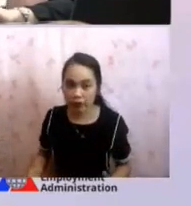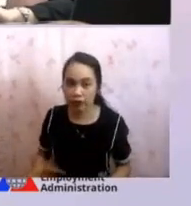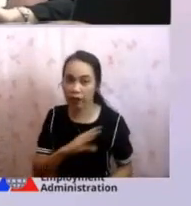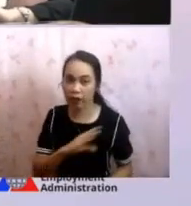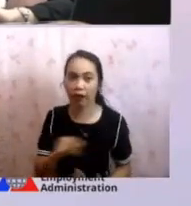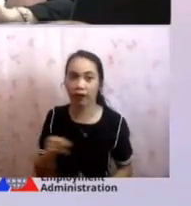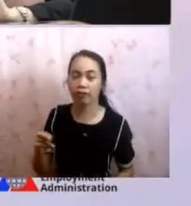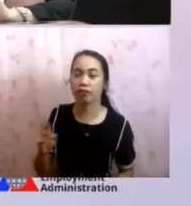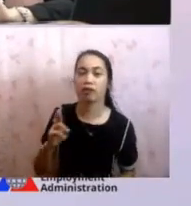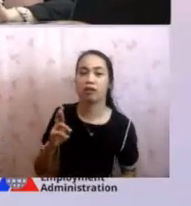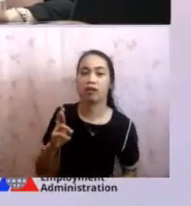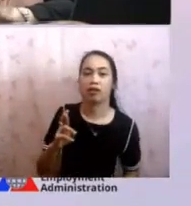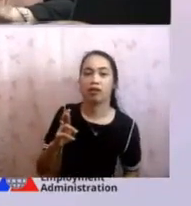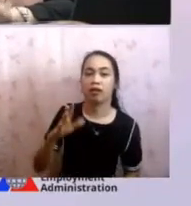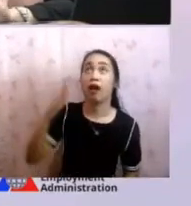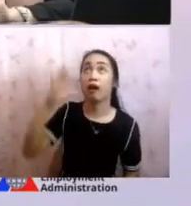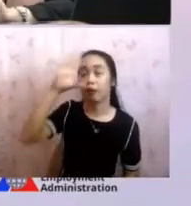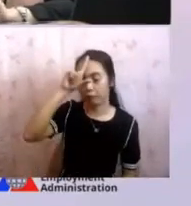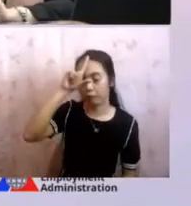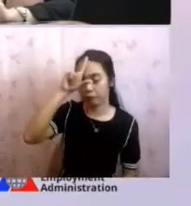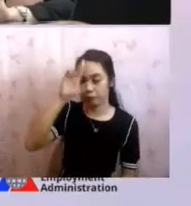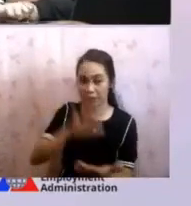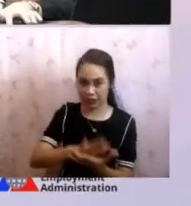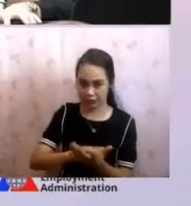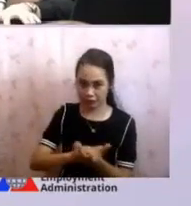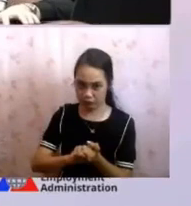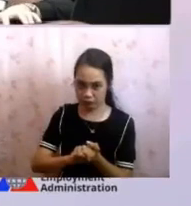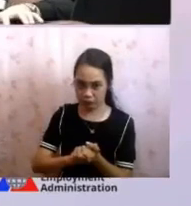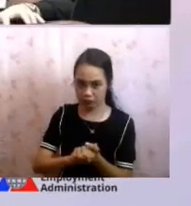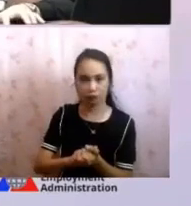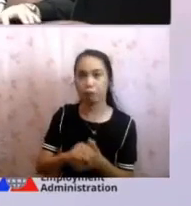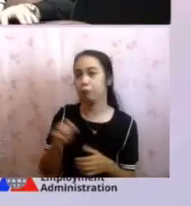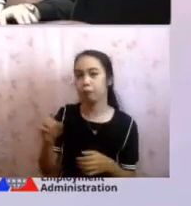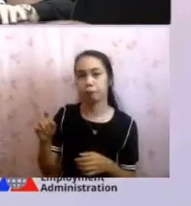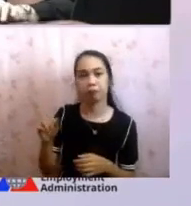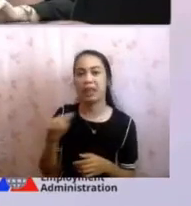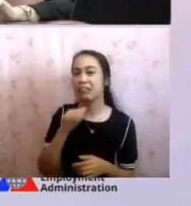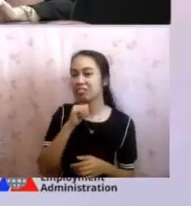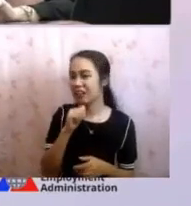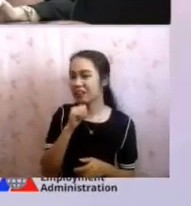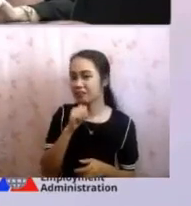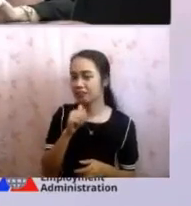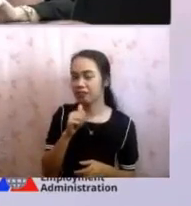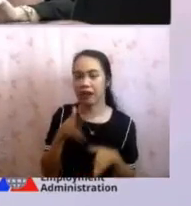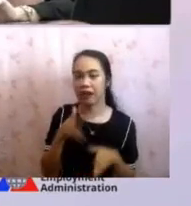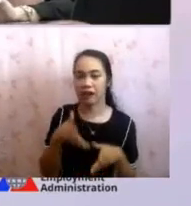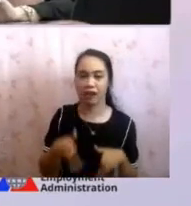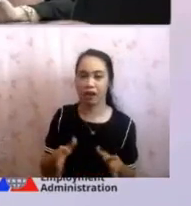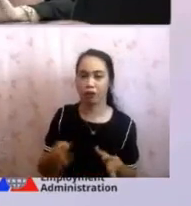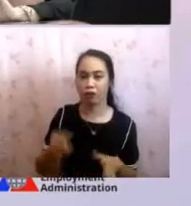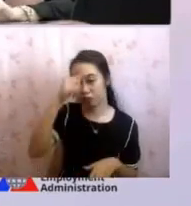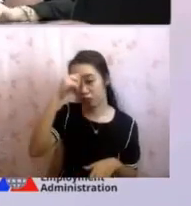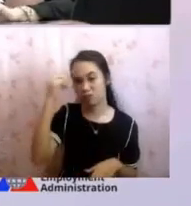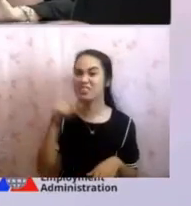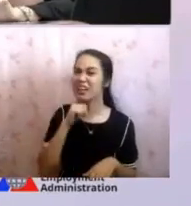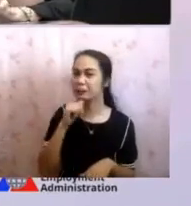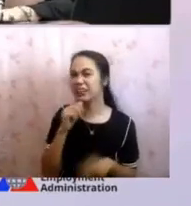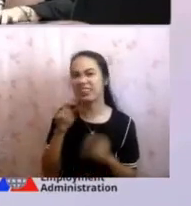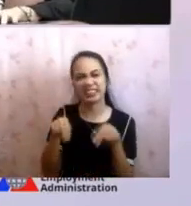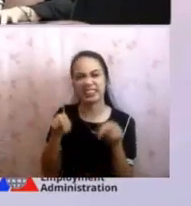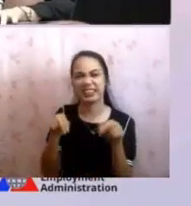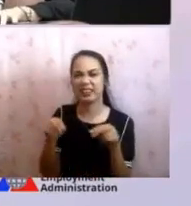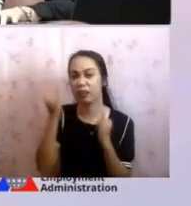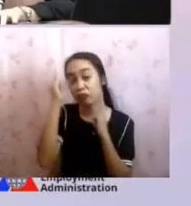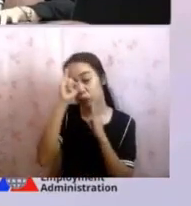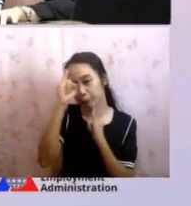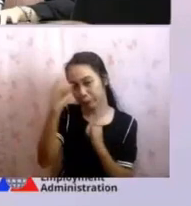nang apply og stewardess. So, dili ra siguro na need ang height o ang weight. Especially, if ang nang-apply ka nang sa, unsa